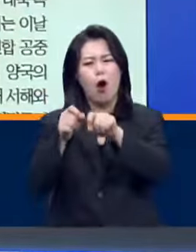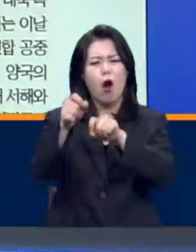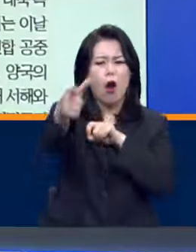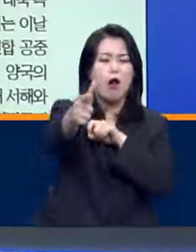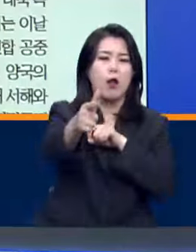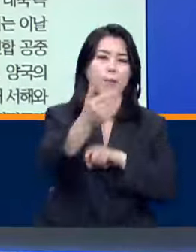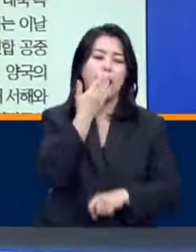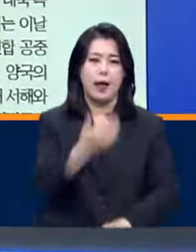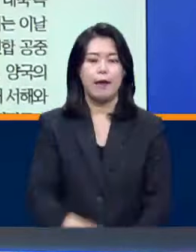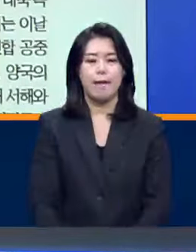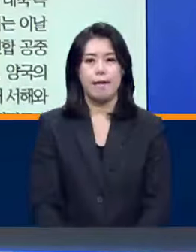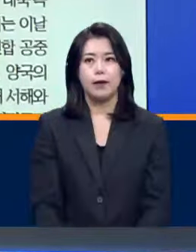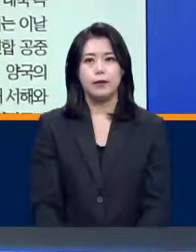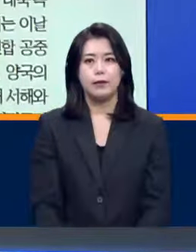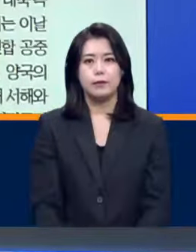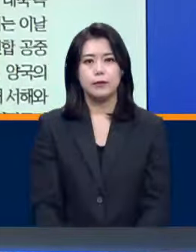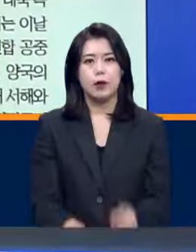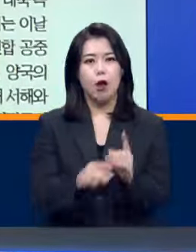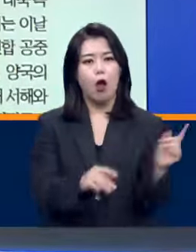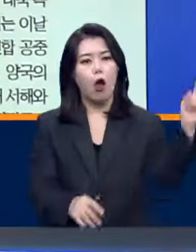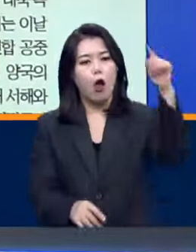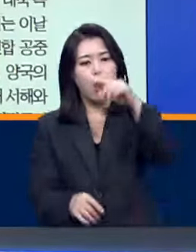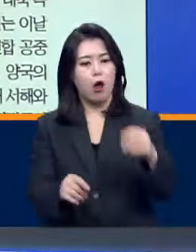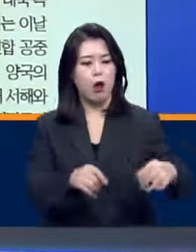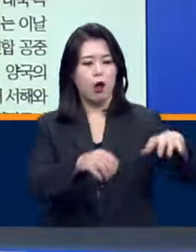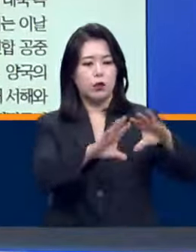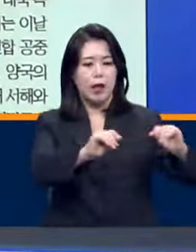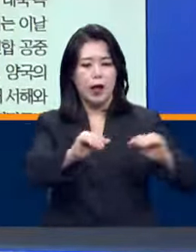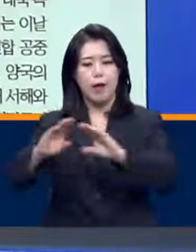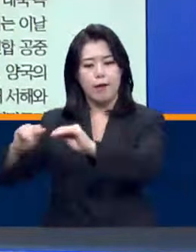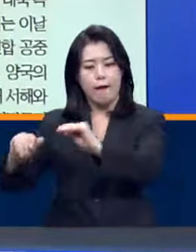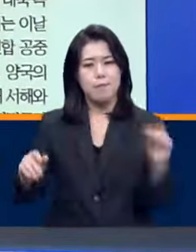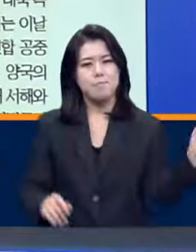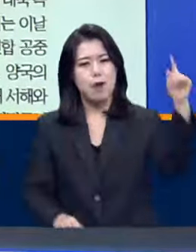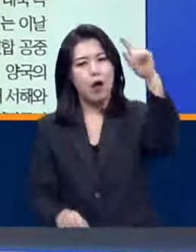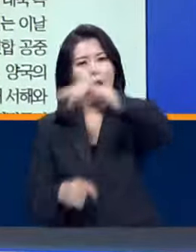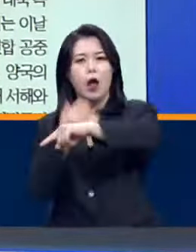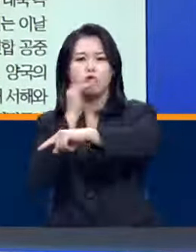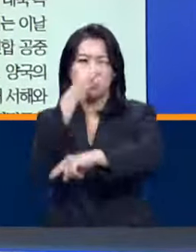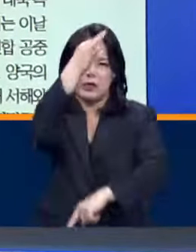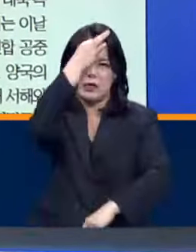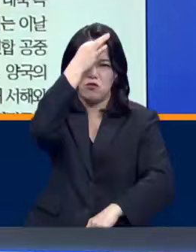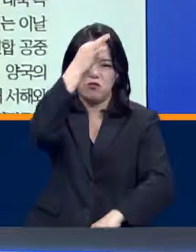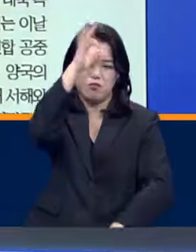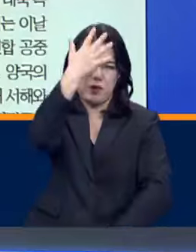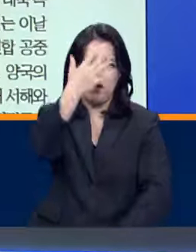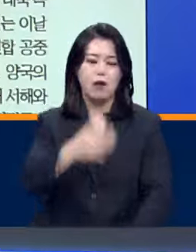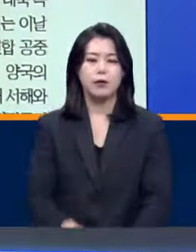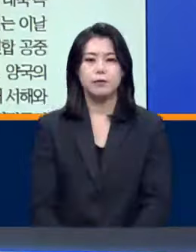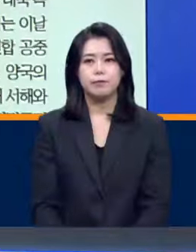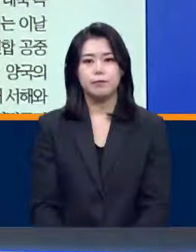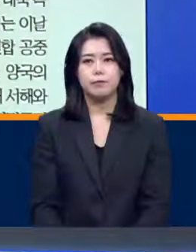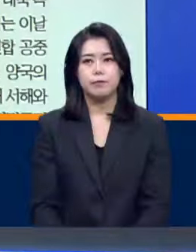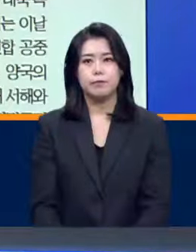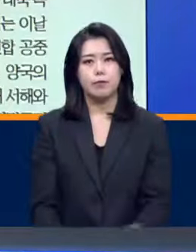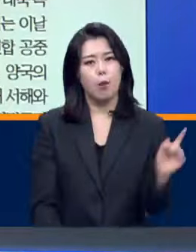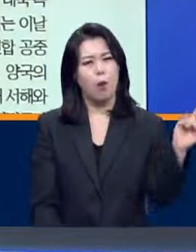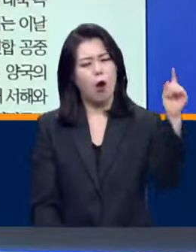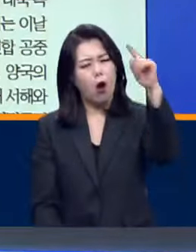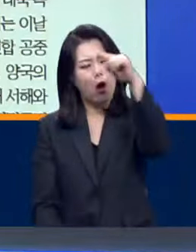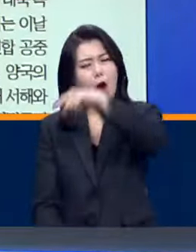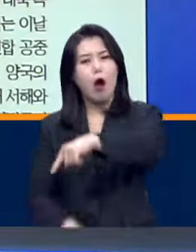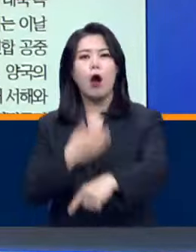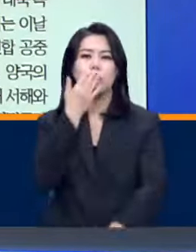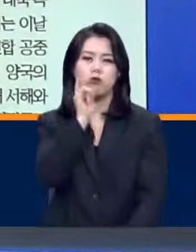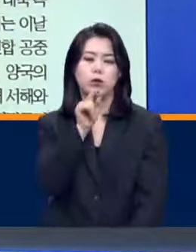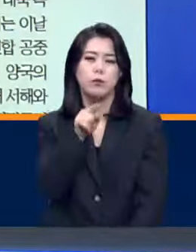그만큼 멀리 쏜다 대륙관 탄도 미사일 멀리 쏘는게 그게 기술이죠네 지금 얼마나 멀리 쏠 수 있나가 기술인데